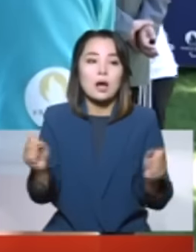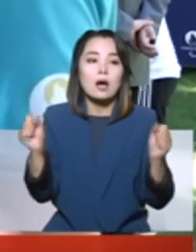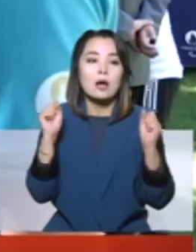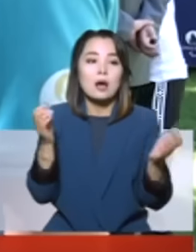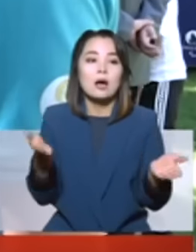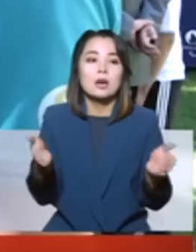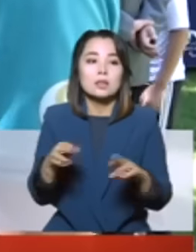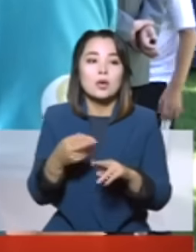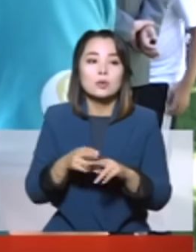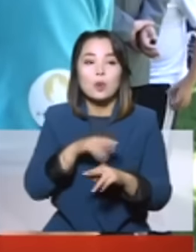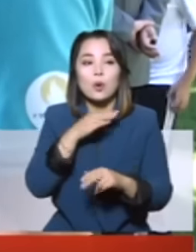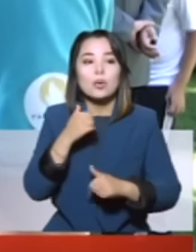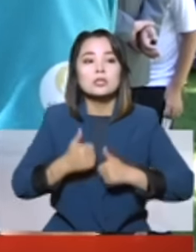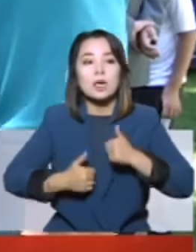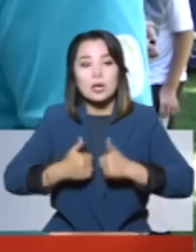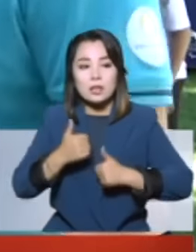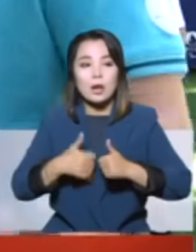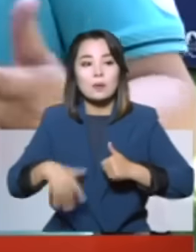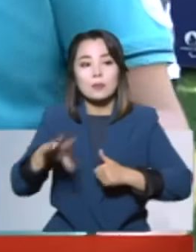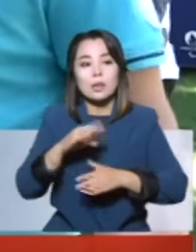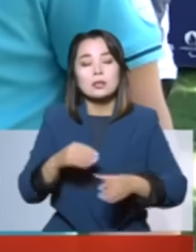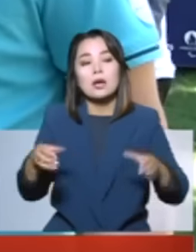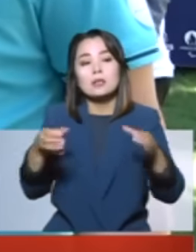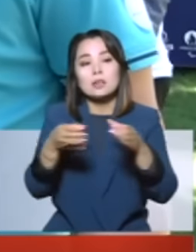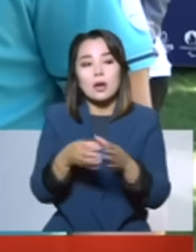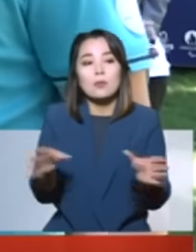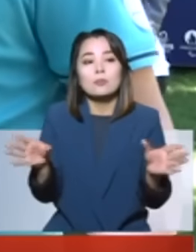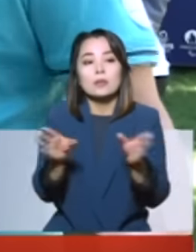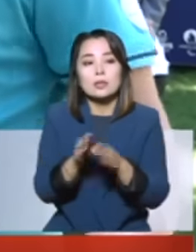спортшылар көбі жарыста, бәріміз бас қосып осында